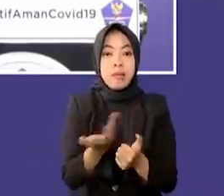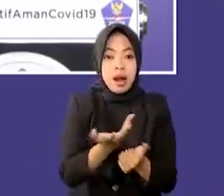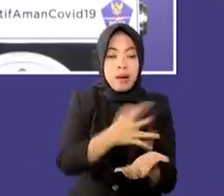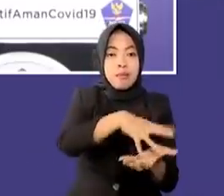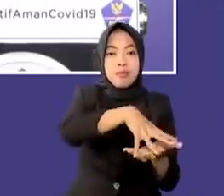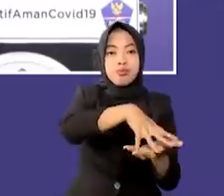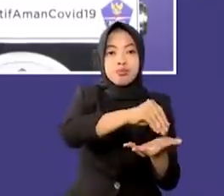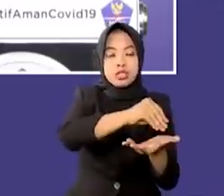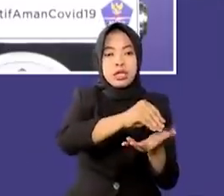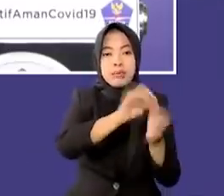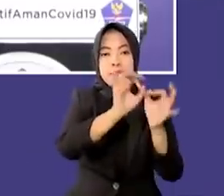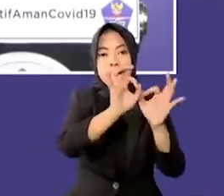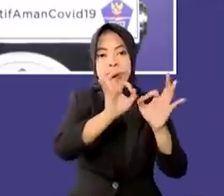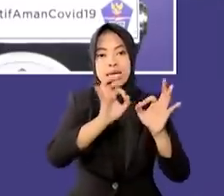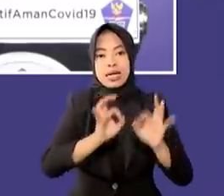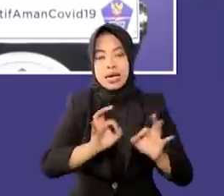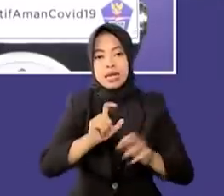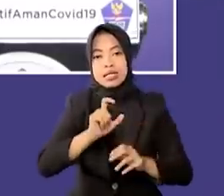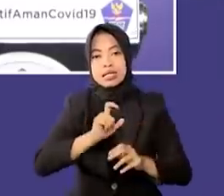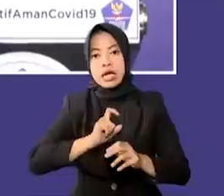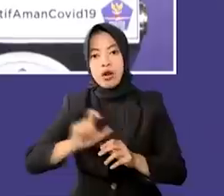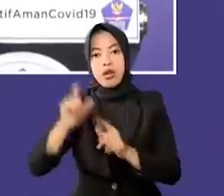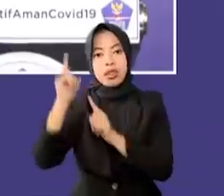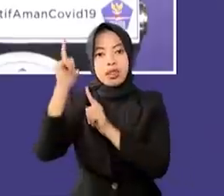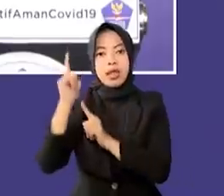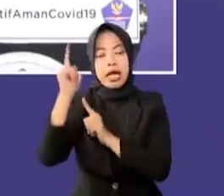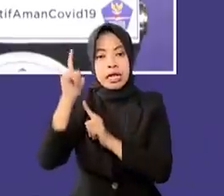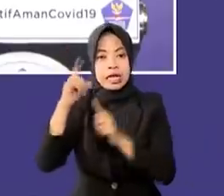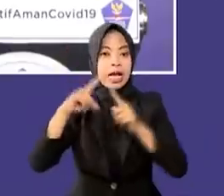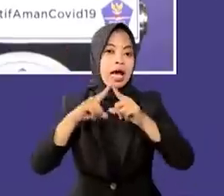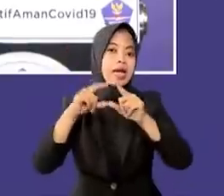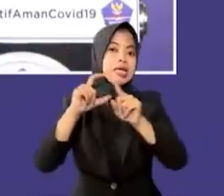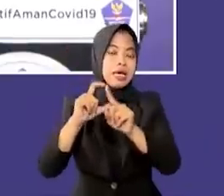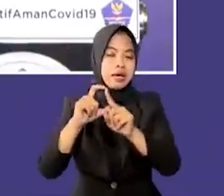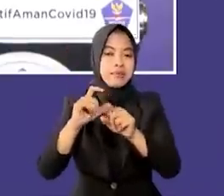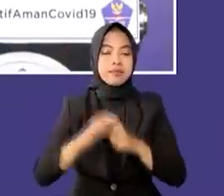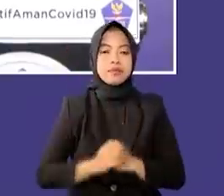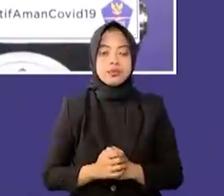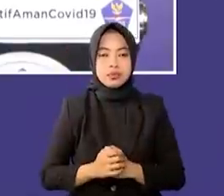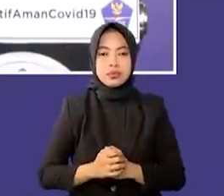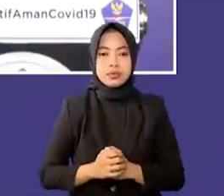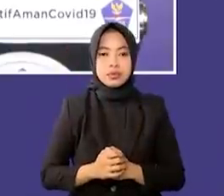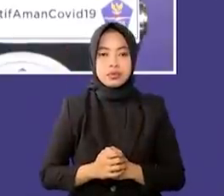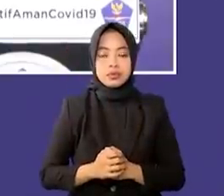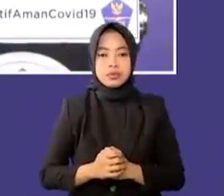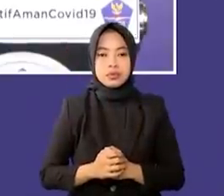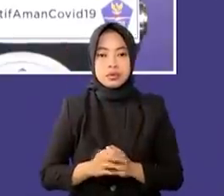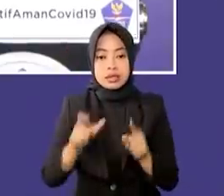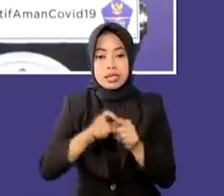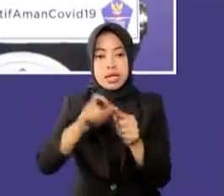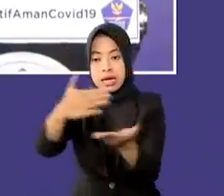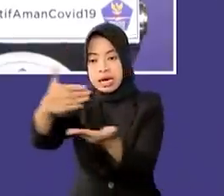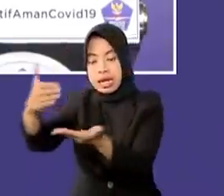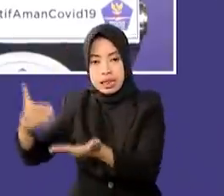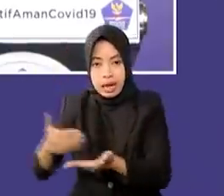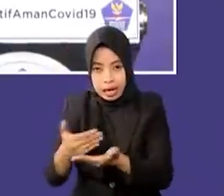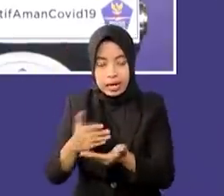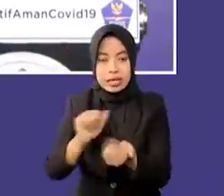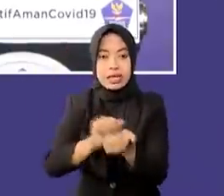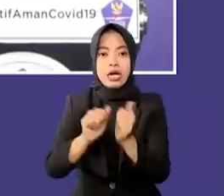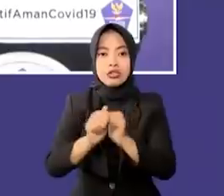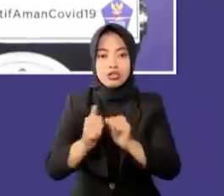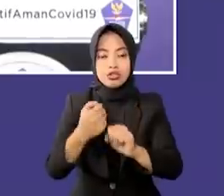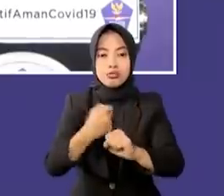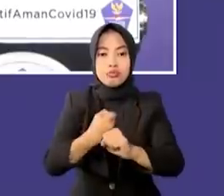pendidikan sekolah calon perwira TNI Angkatan Darat yang kita dapatkan keseluruhan kasus